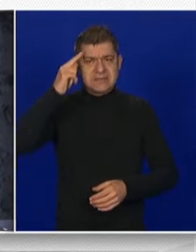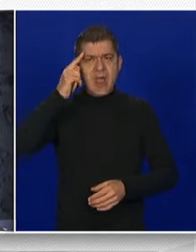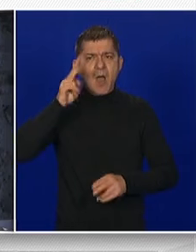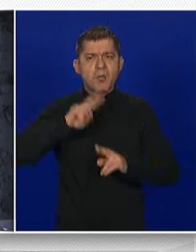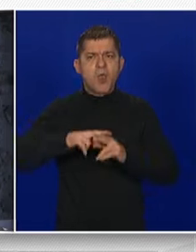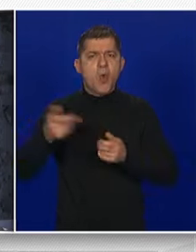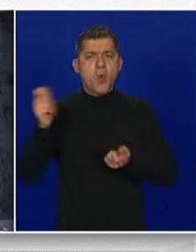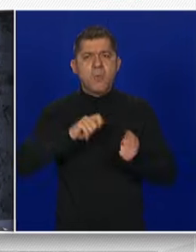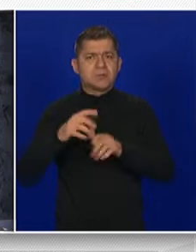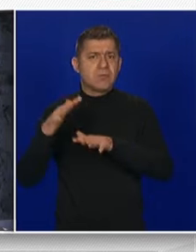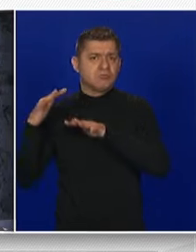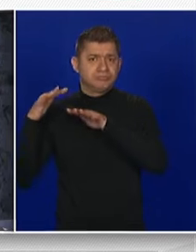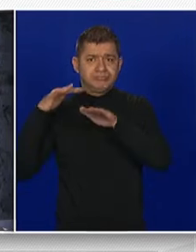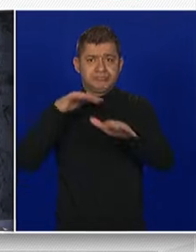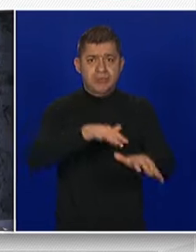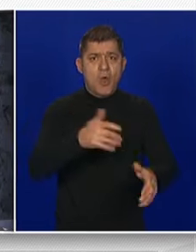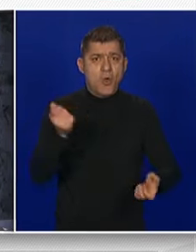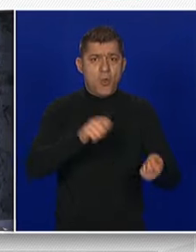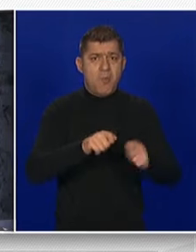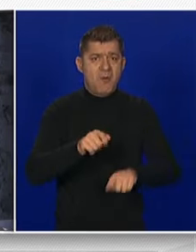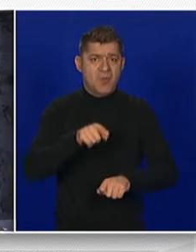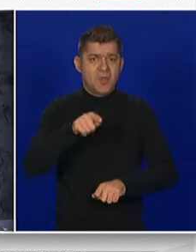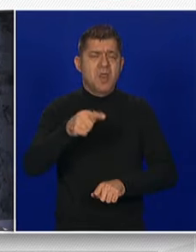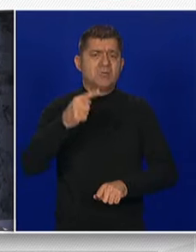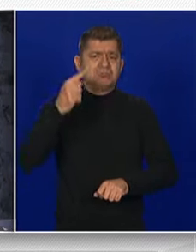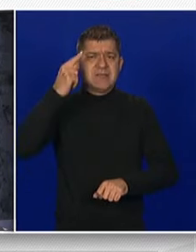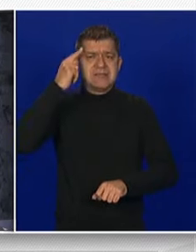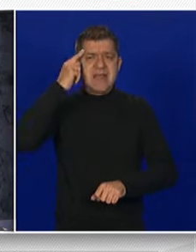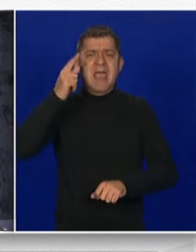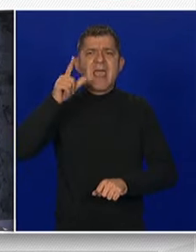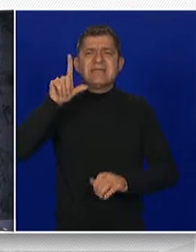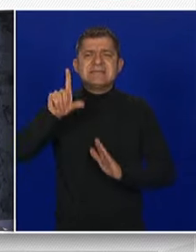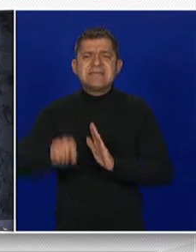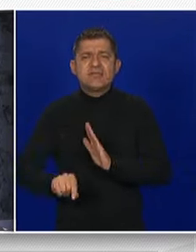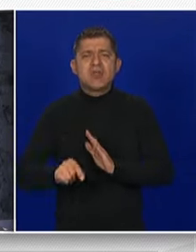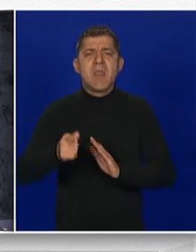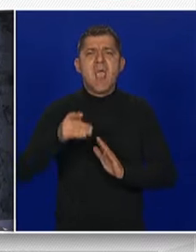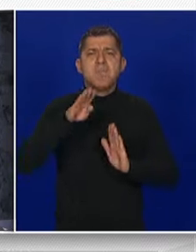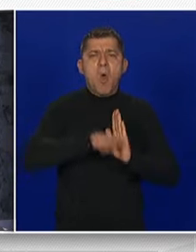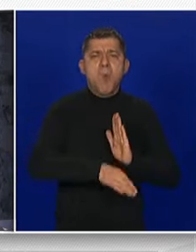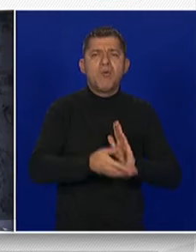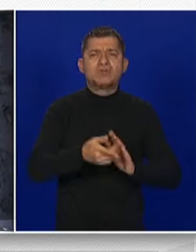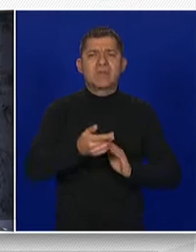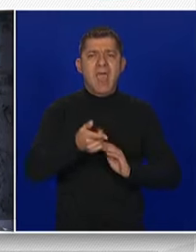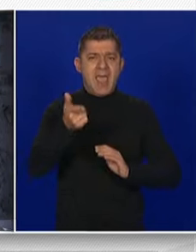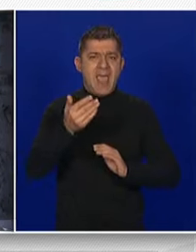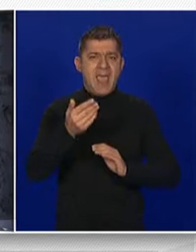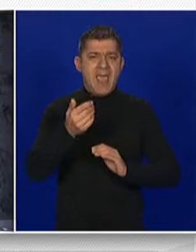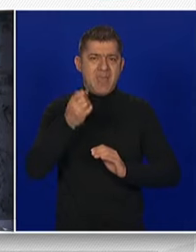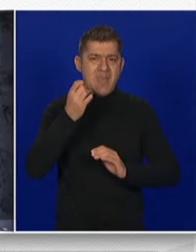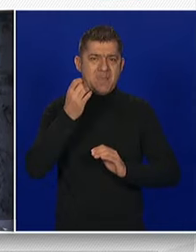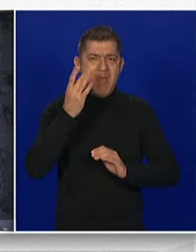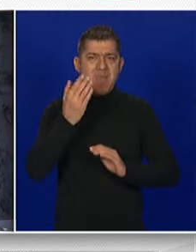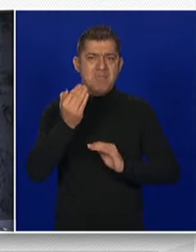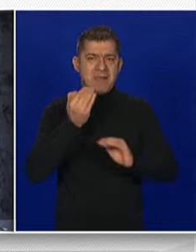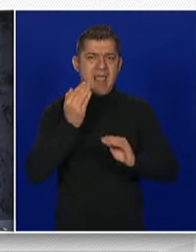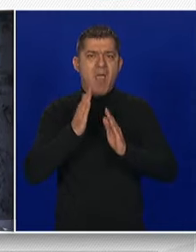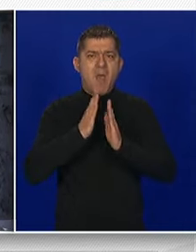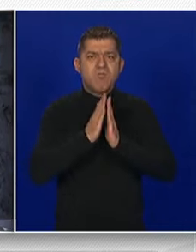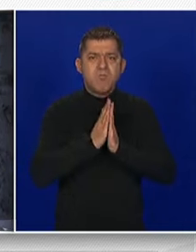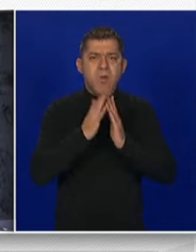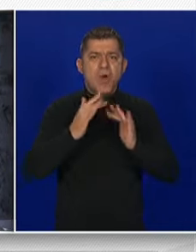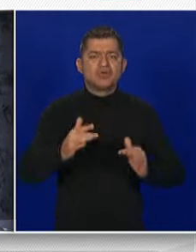kupaca, a to su razno razna sniženja, popusti, predblagdanske nabave, poduzeti